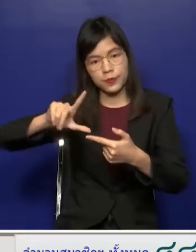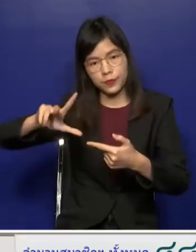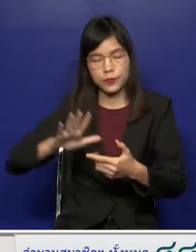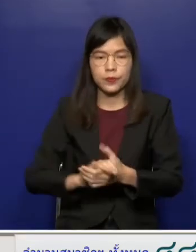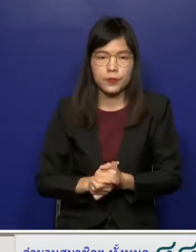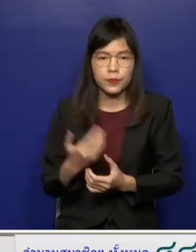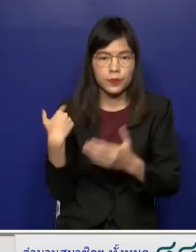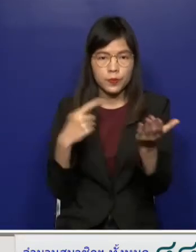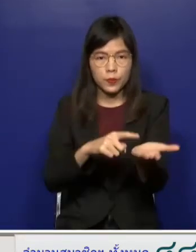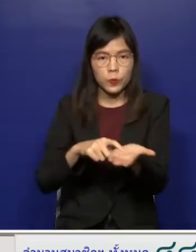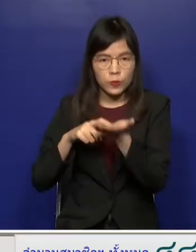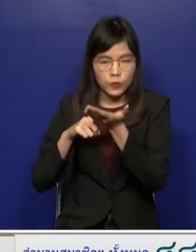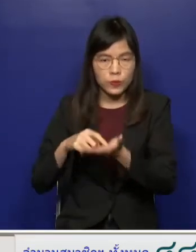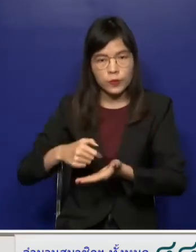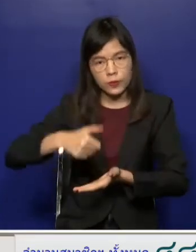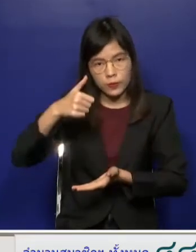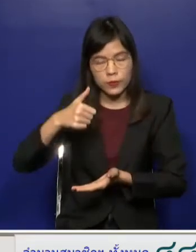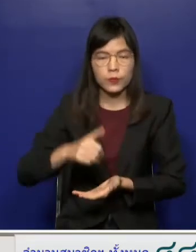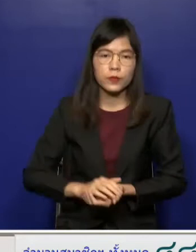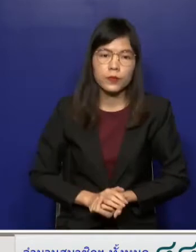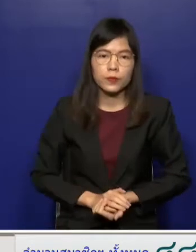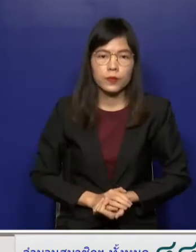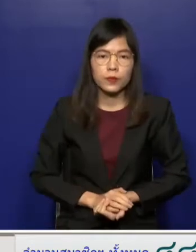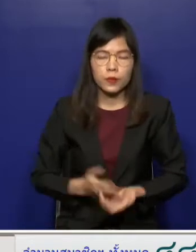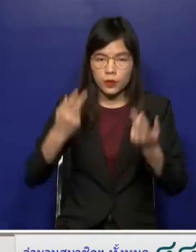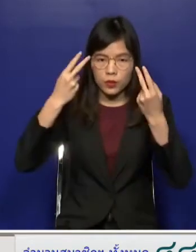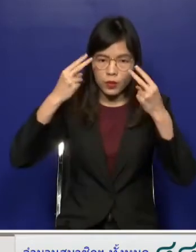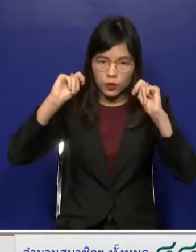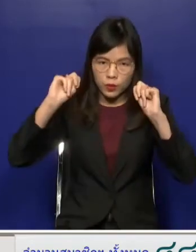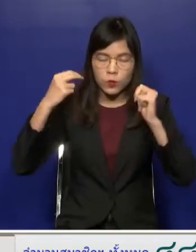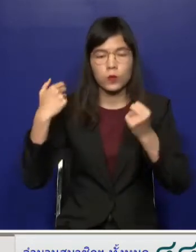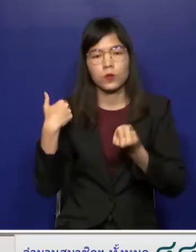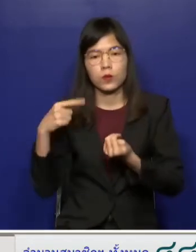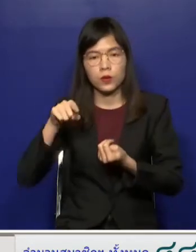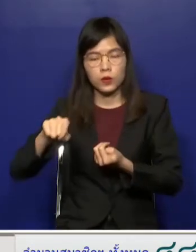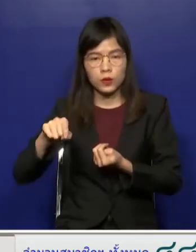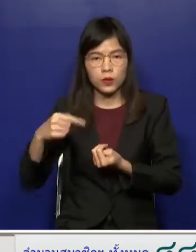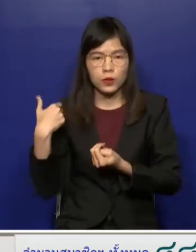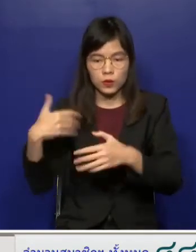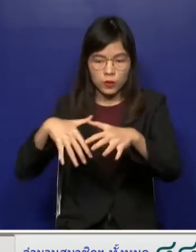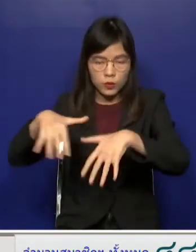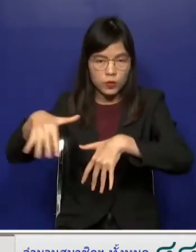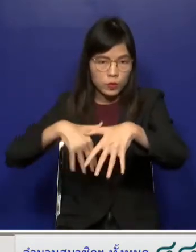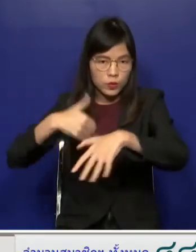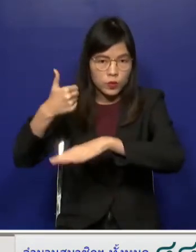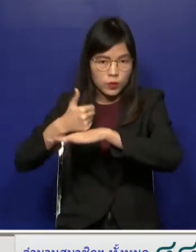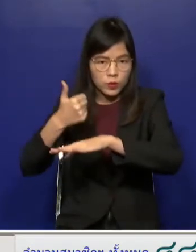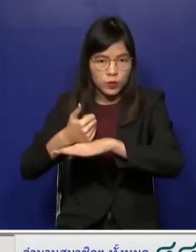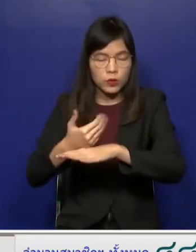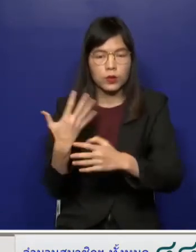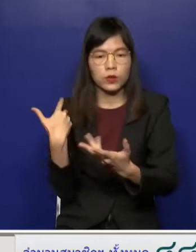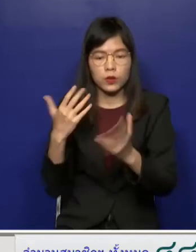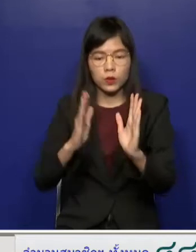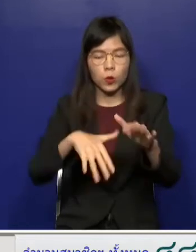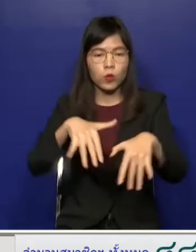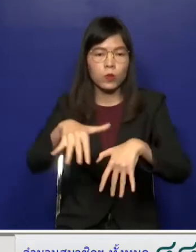อได้นะครับโดยนายกเทศมนตรีสมาชิกสภาเทศบาลหรือราษฎรผู้มีสิทธิ์เลือกตั้งก็